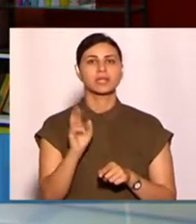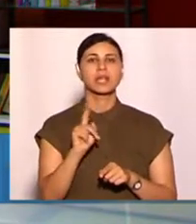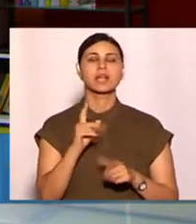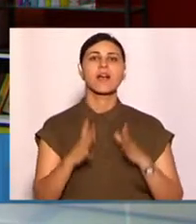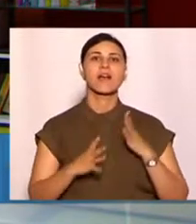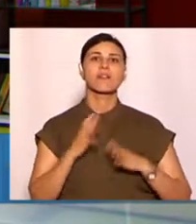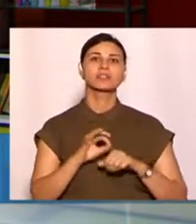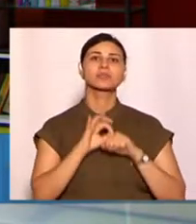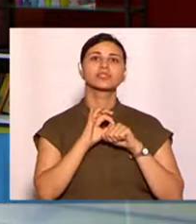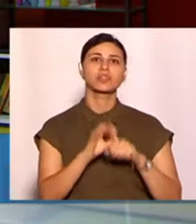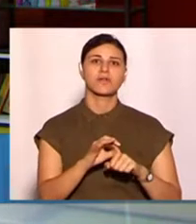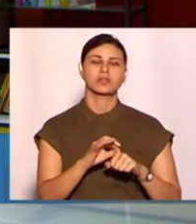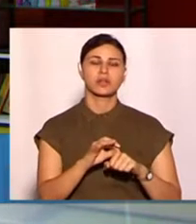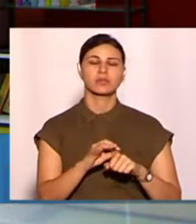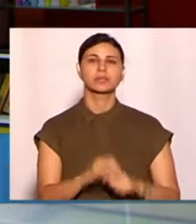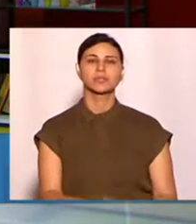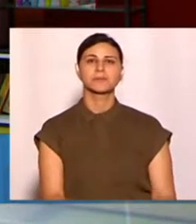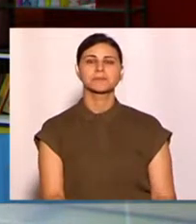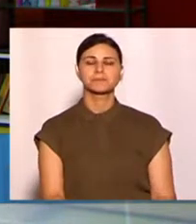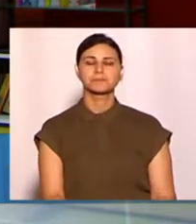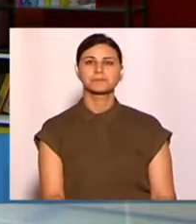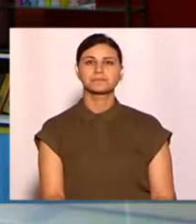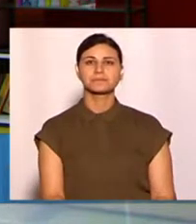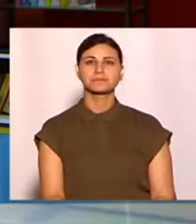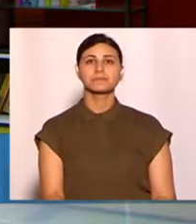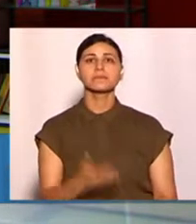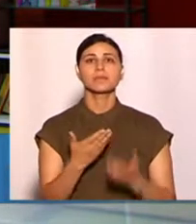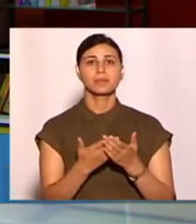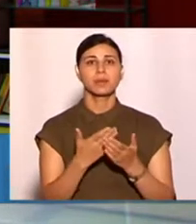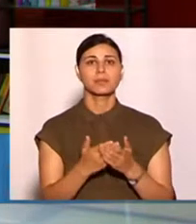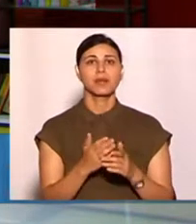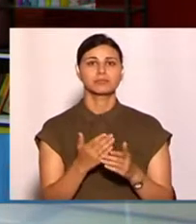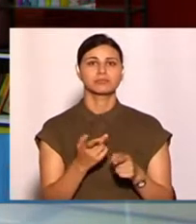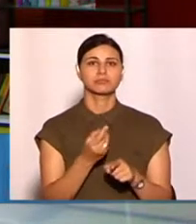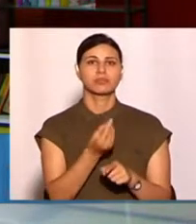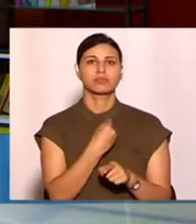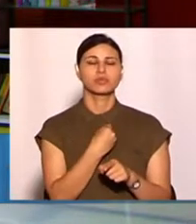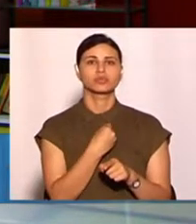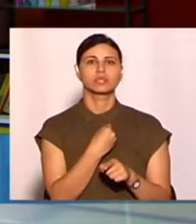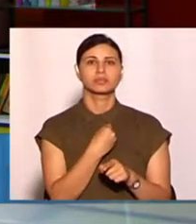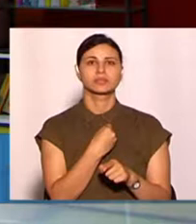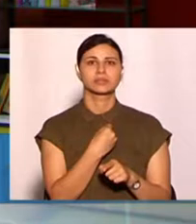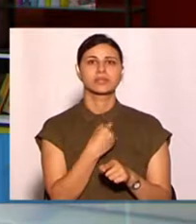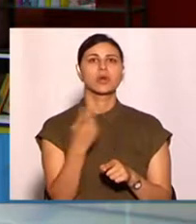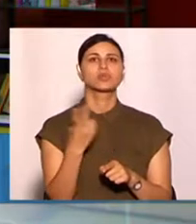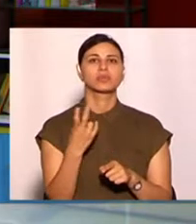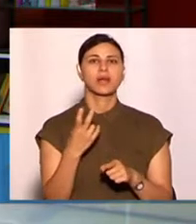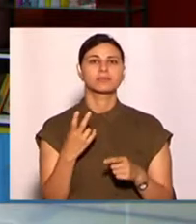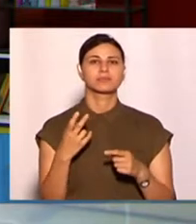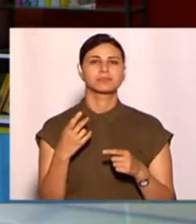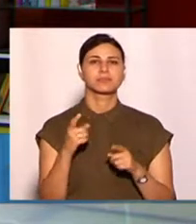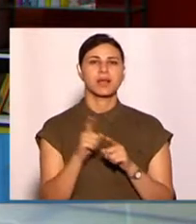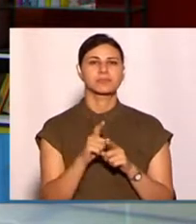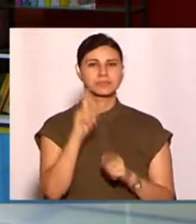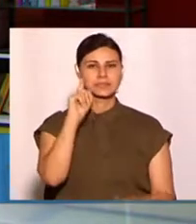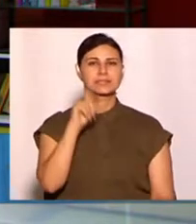ვარჯიშები ჩავატაროთ პოსტოპერაციულ პერიოდში და თუ ვთქვათ დაგვინიშნეს რადიოლოგიური თერაპია, რომელიც არის